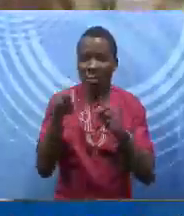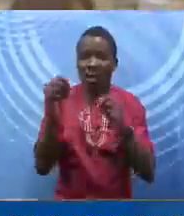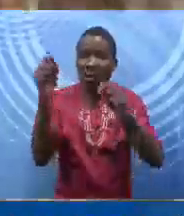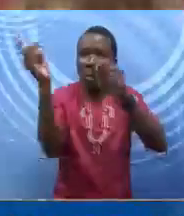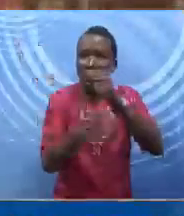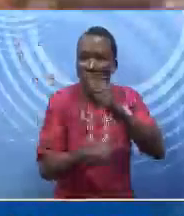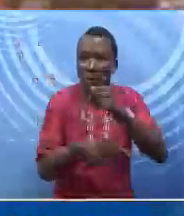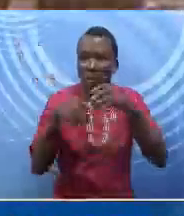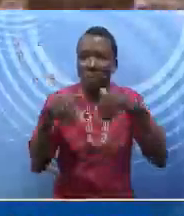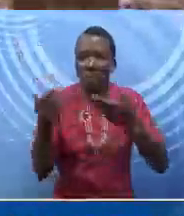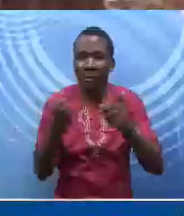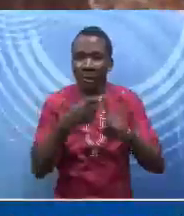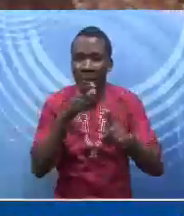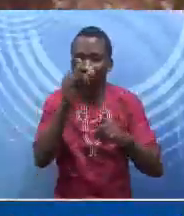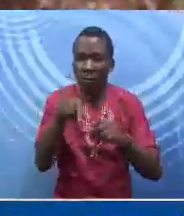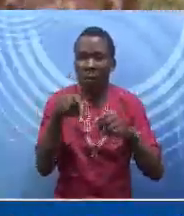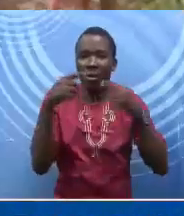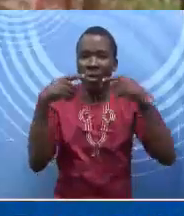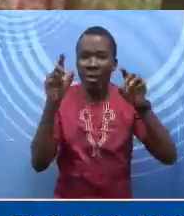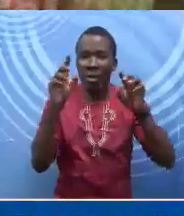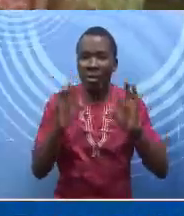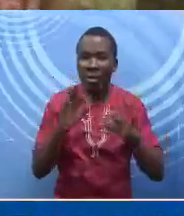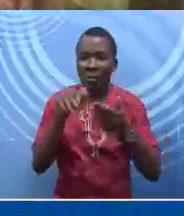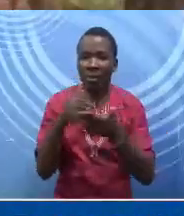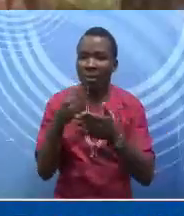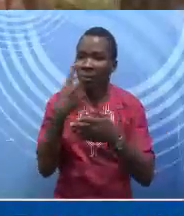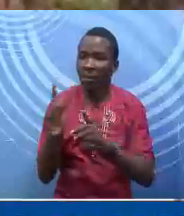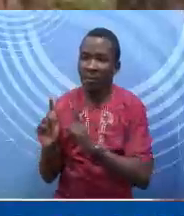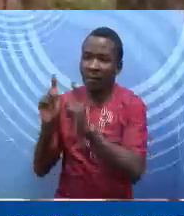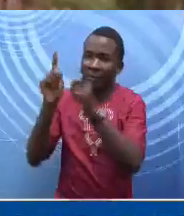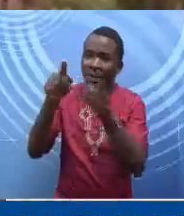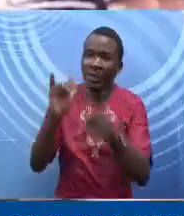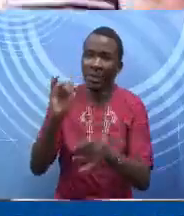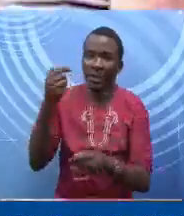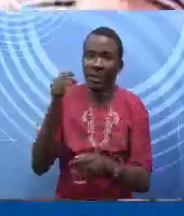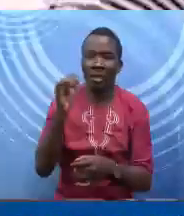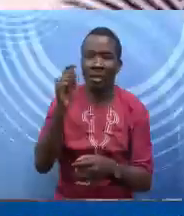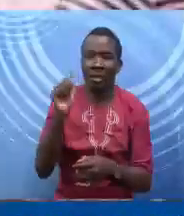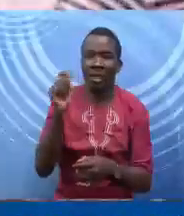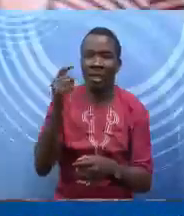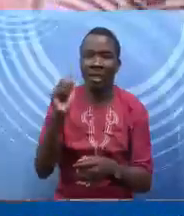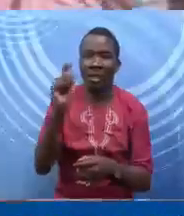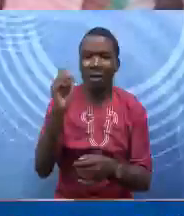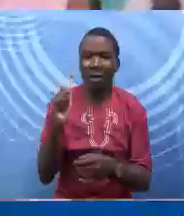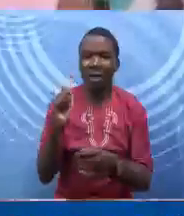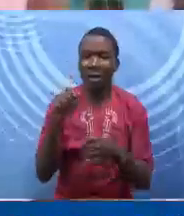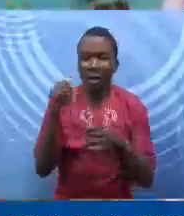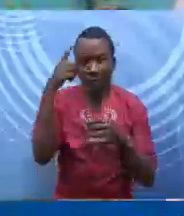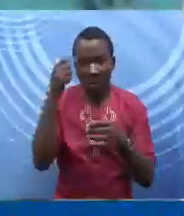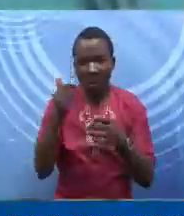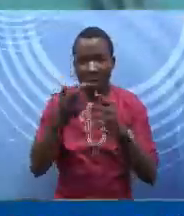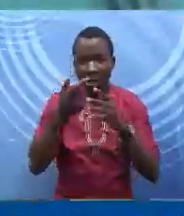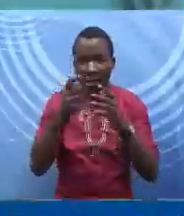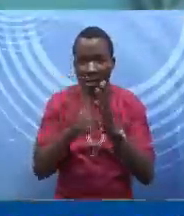ngo dore ko n'ugize icyo atangaza bamubwira ko bahita bamujyana igitagata. Mu gushaka kumenya imiterere y'iki kibazo nimba koko ubuyobozi bw'iki